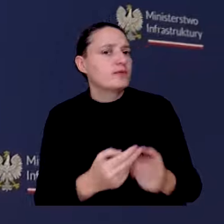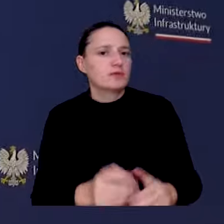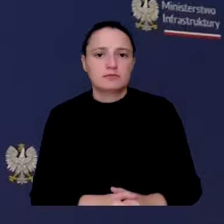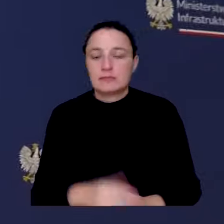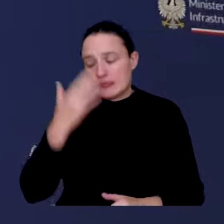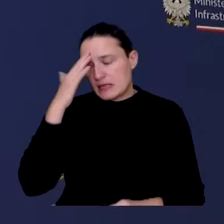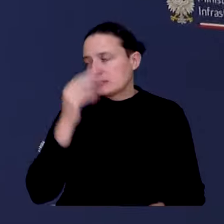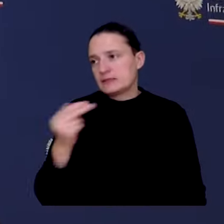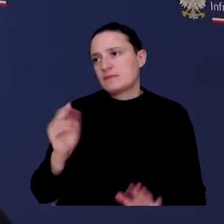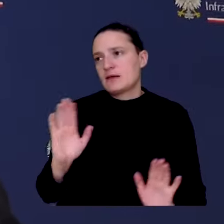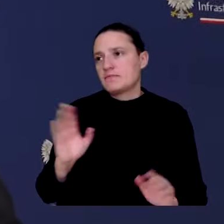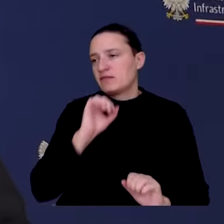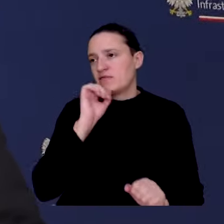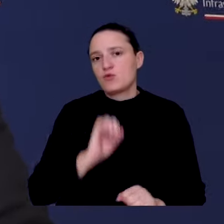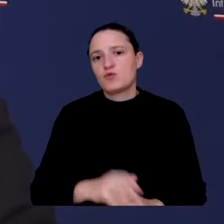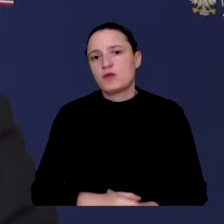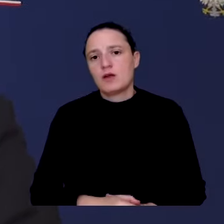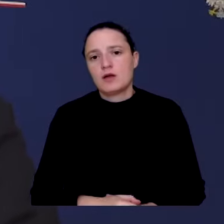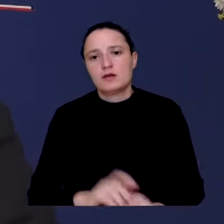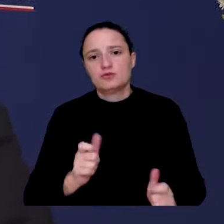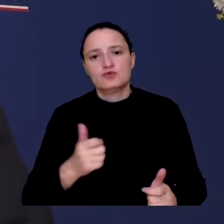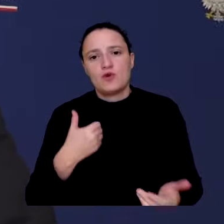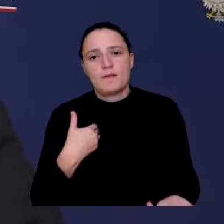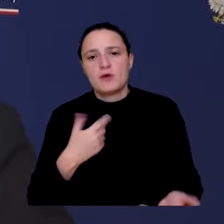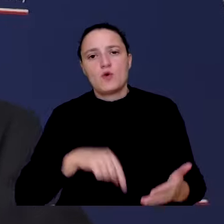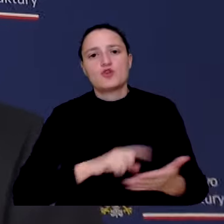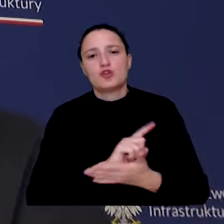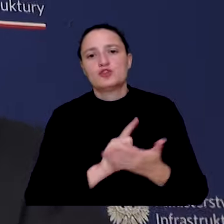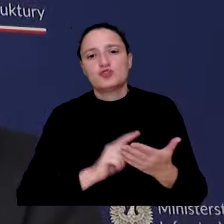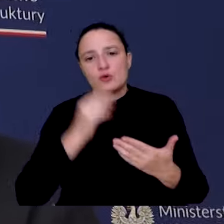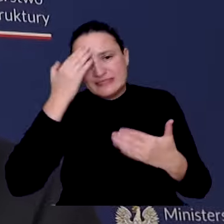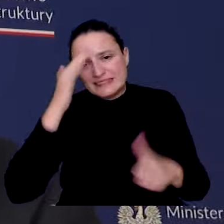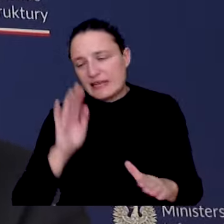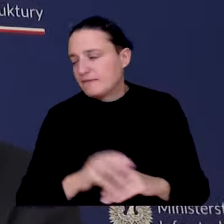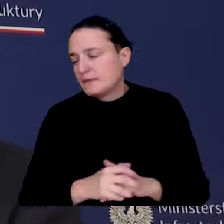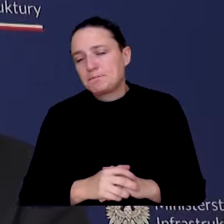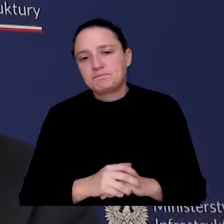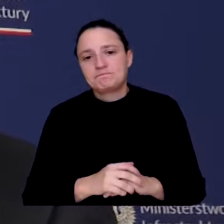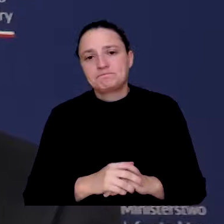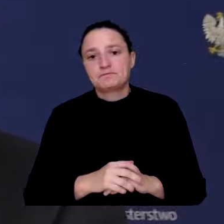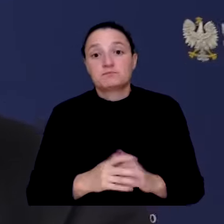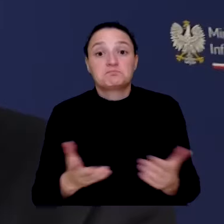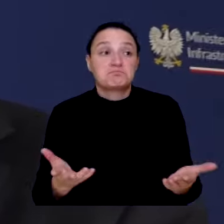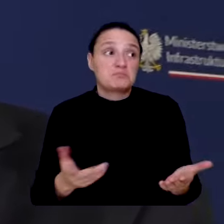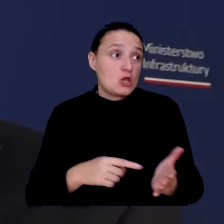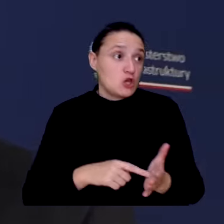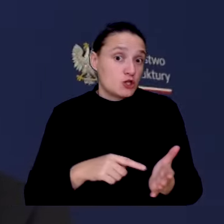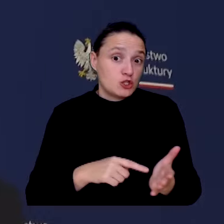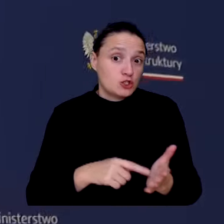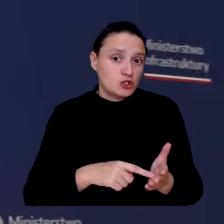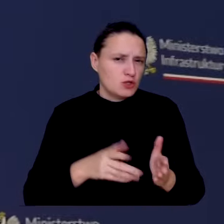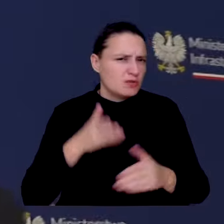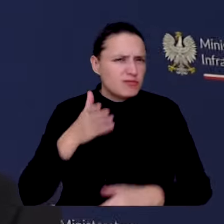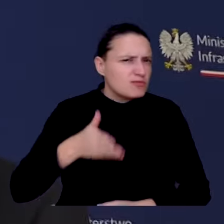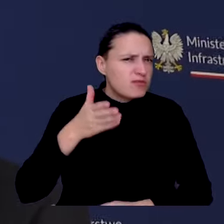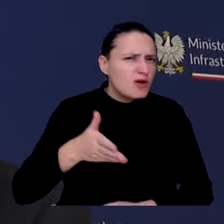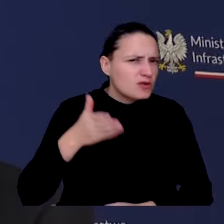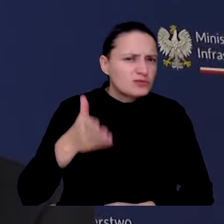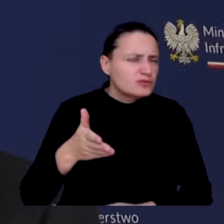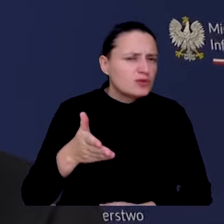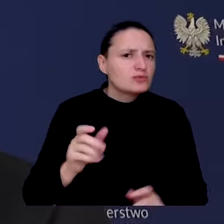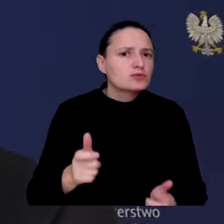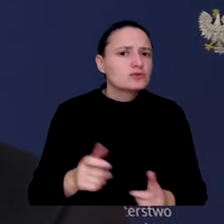tematu, zupełnie nie znam tematu, co się wydarzyło na Dolnym Śląsku, także jeśli, czy dotyczy to kolei, czy... Dotyczy